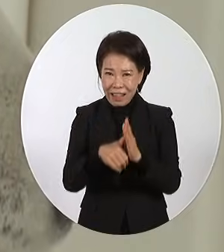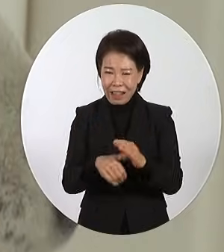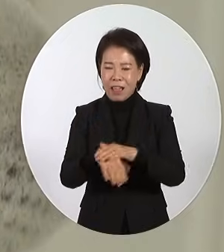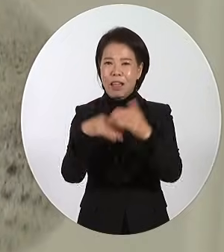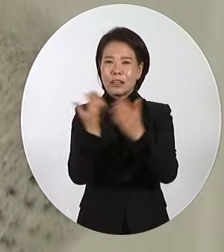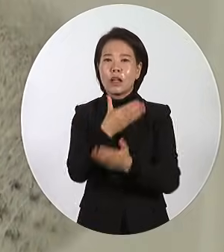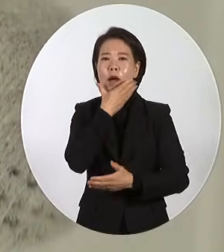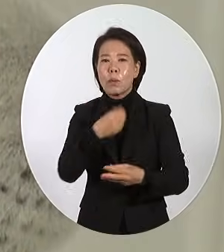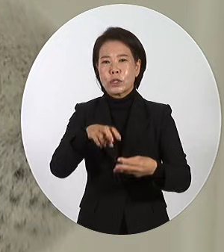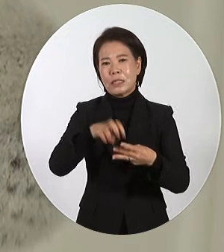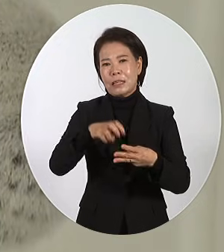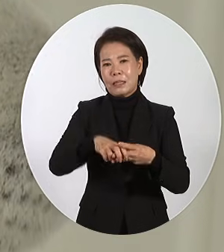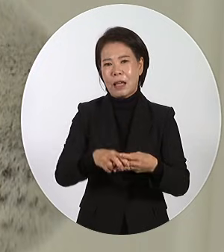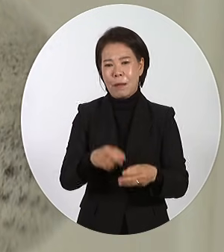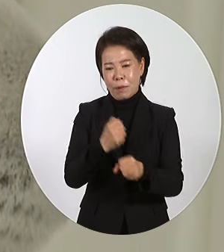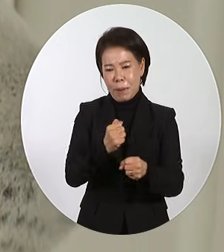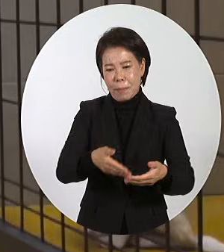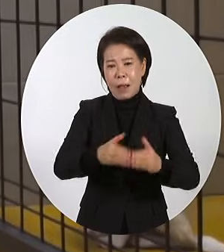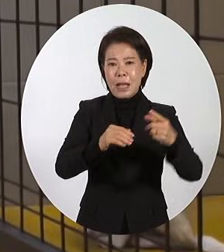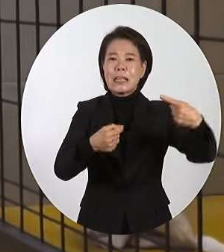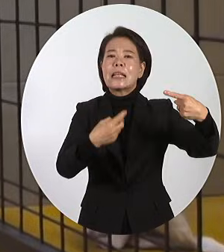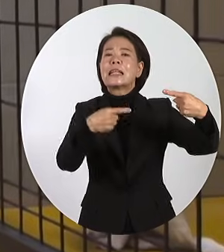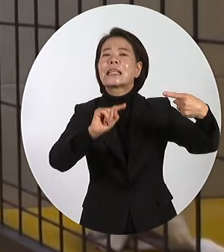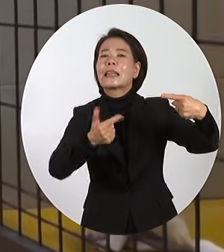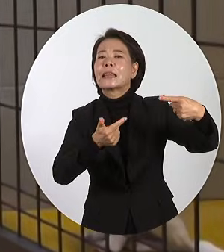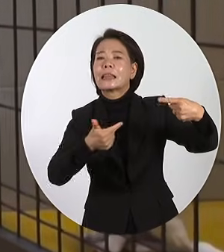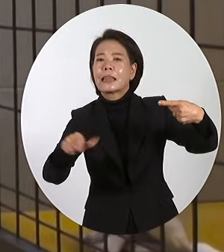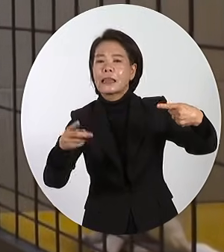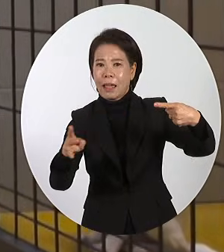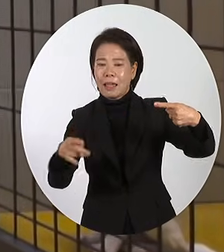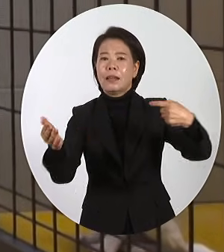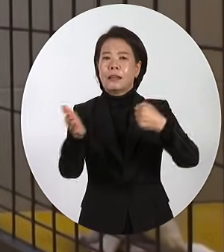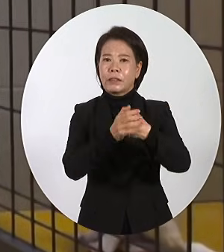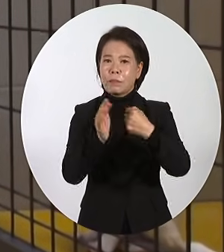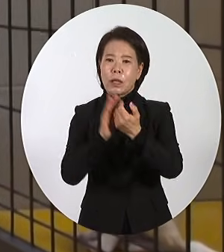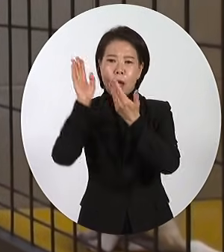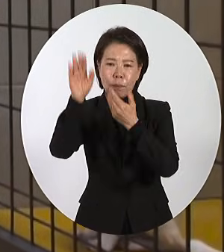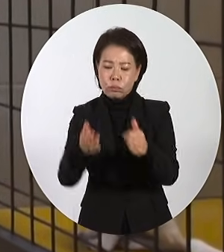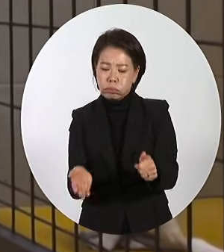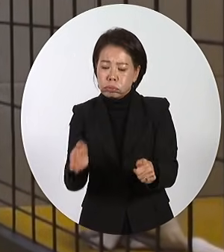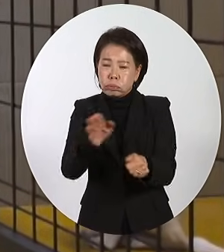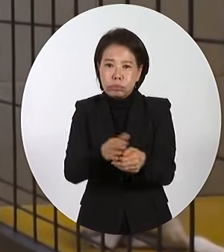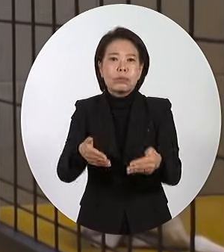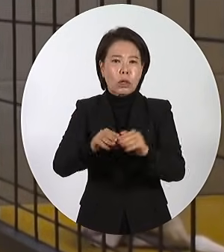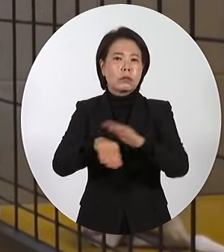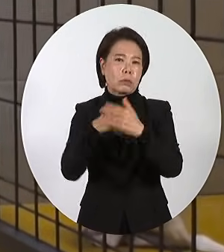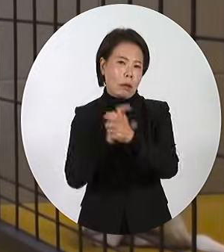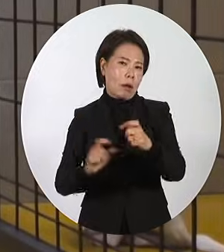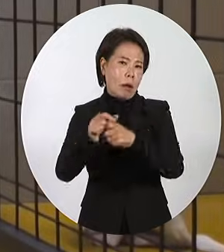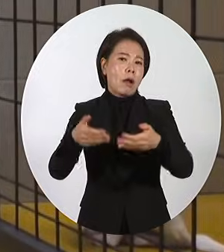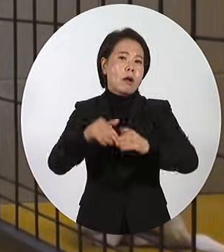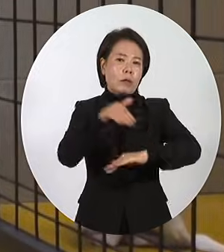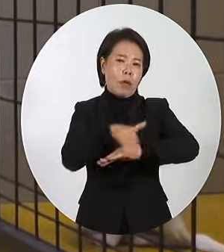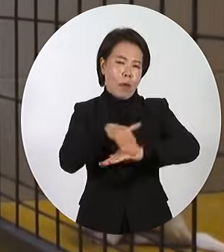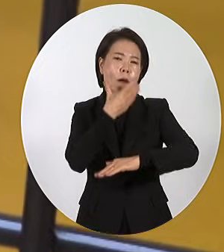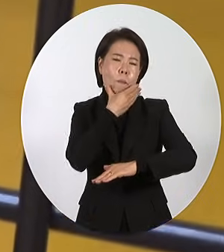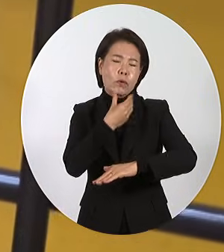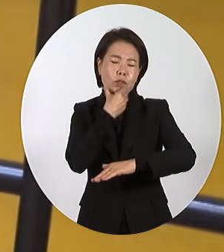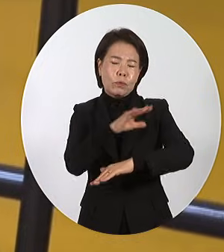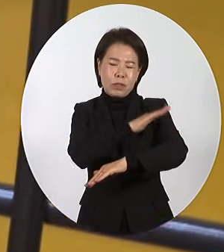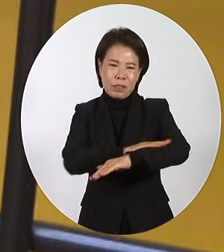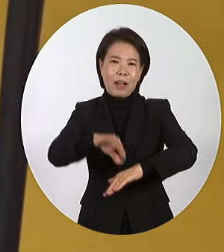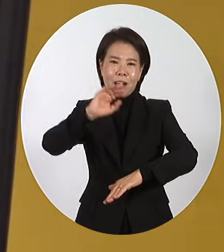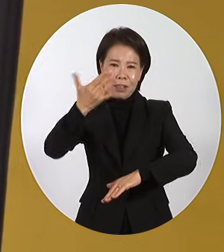반려동물 복지문화센터 조성 사업의 1단계로 향후 장묘시설까지 포함한 종합동물복지 체계를